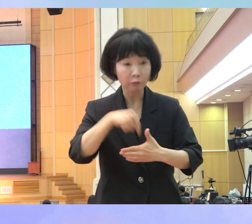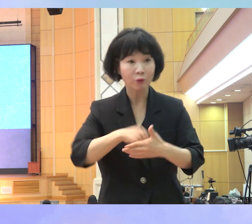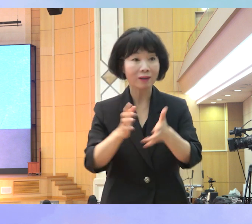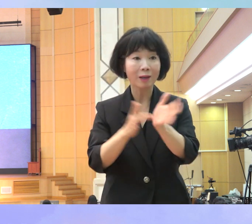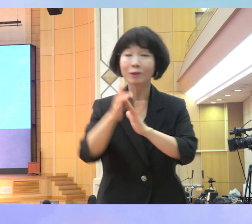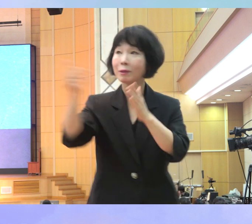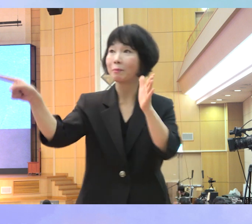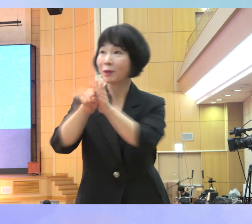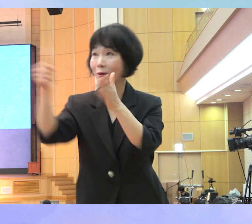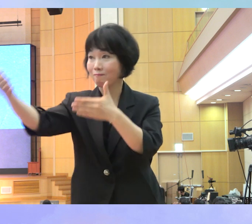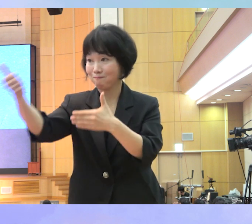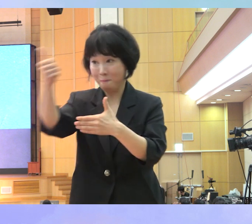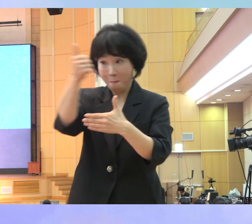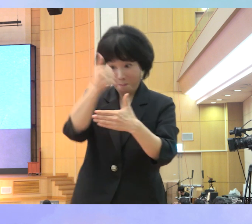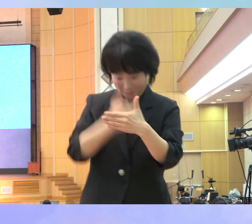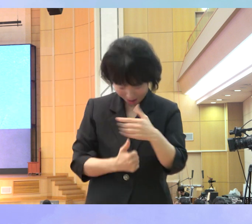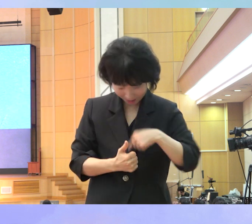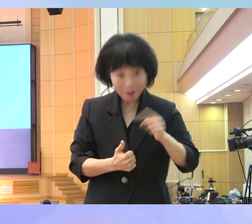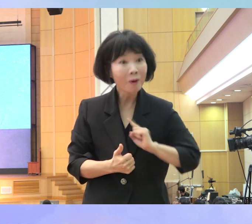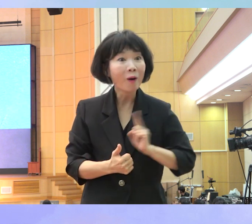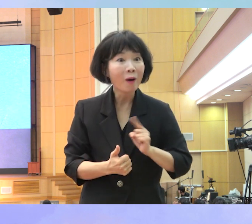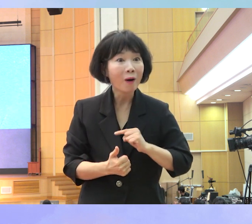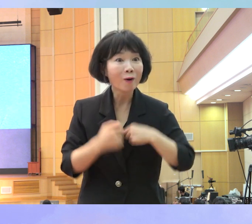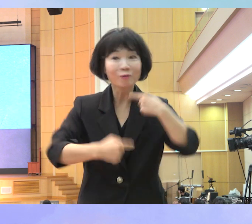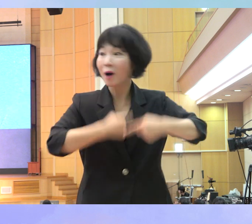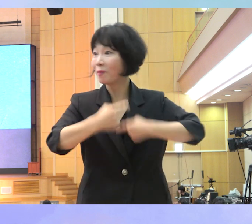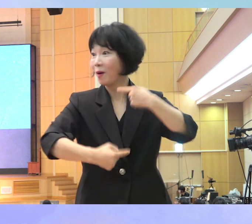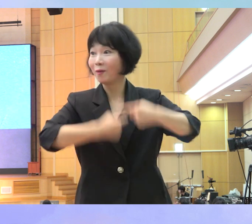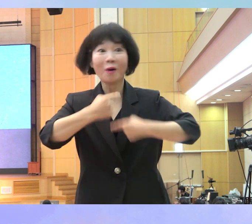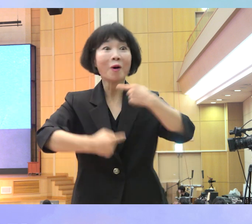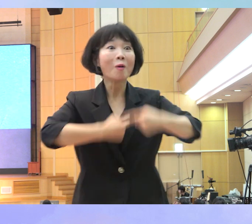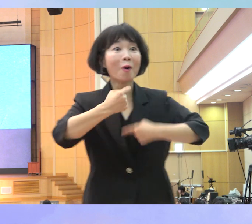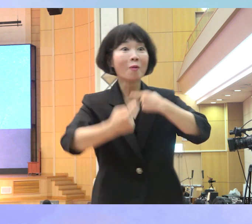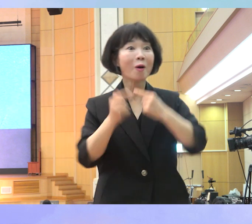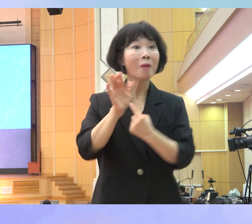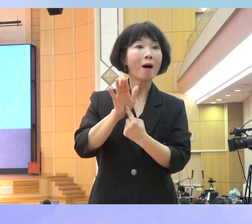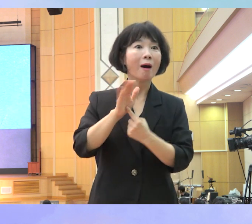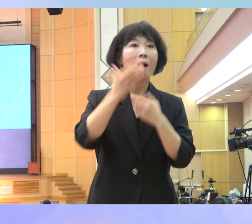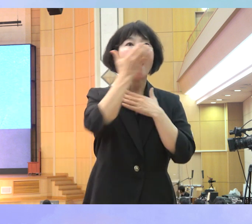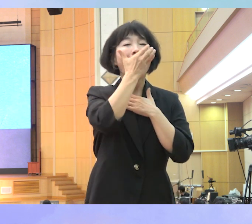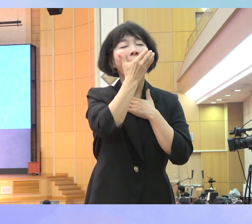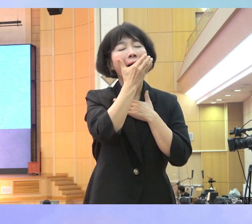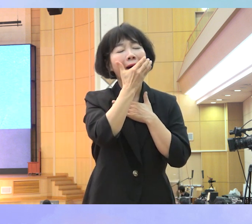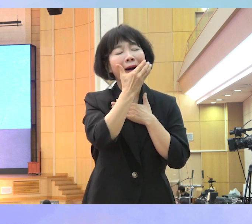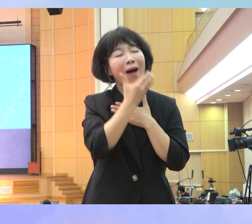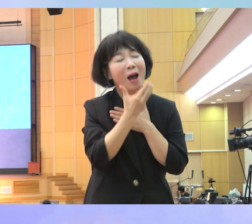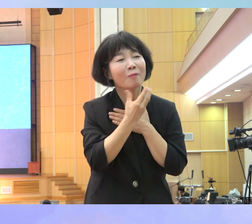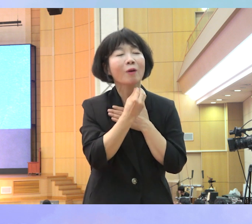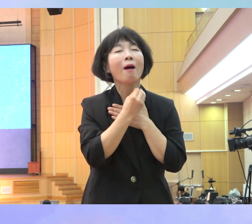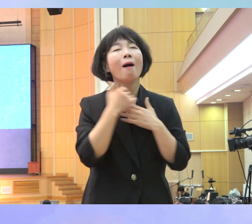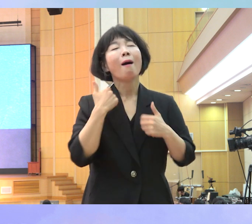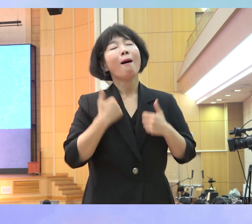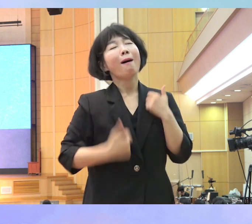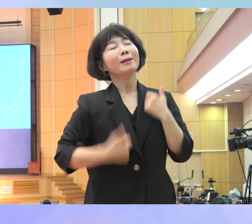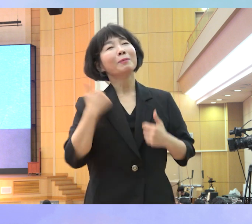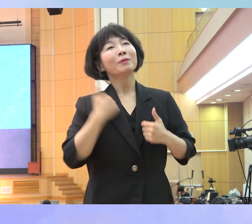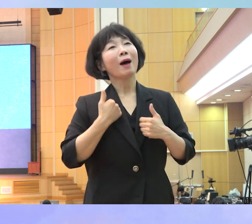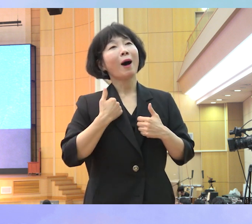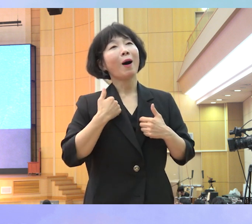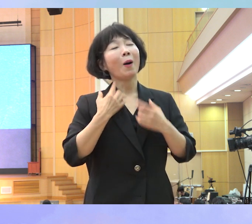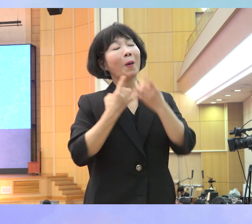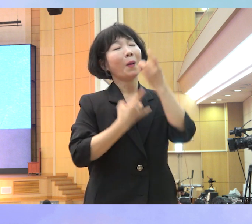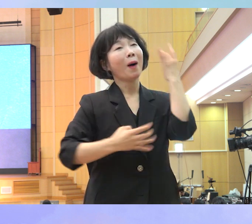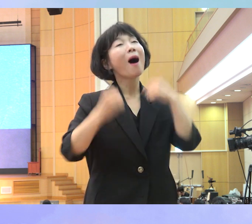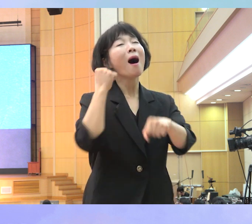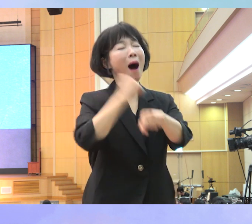내 마음을 다스려 주시면 어떤 말이 나와요? 행복하다, 할렐루야, 기쁘다, 할